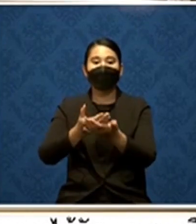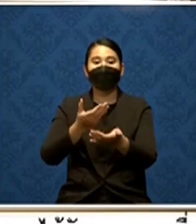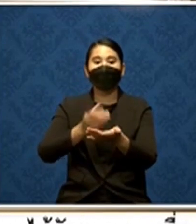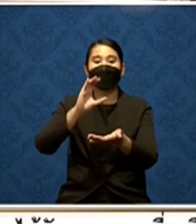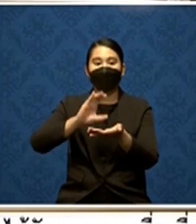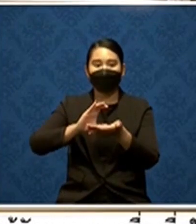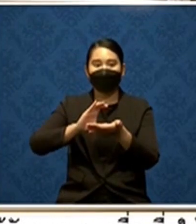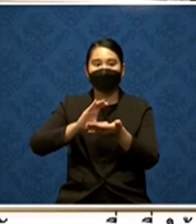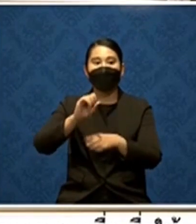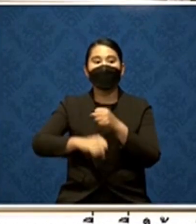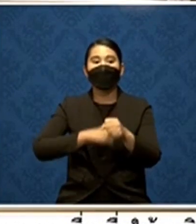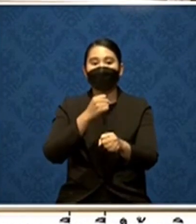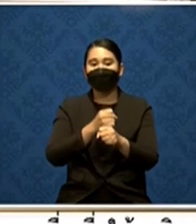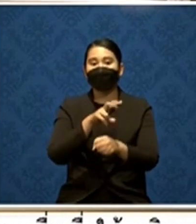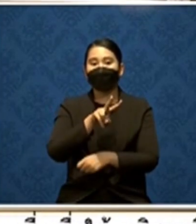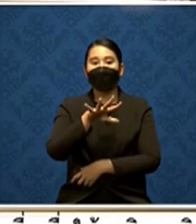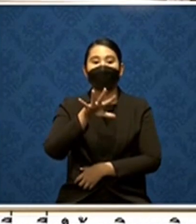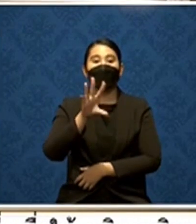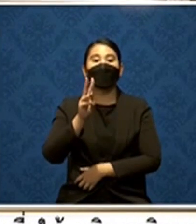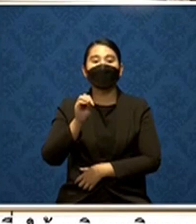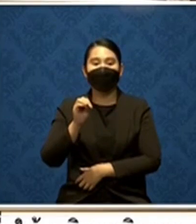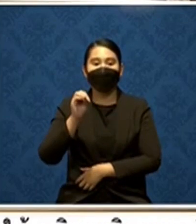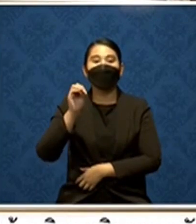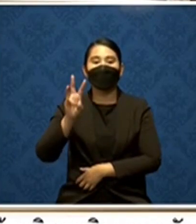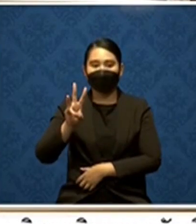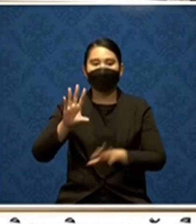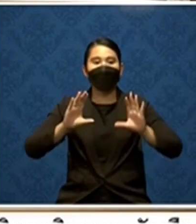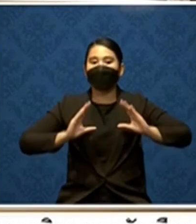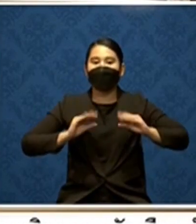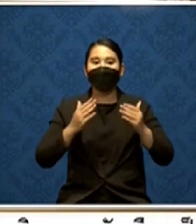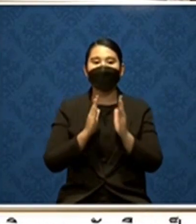รายจ่ายประจำปีพุทธศักราช2566ได้ครับขอกราบขอบคุณครับ